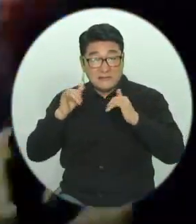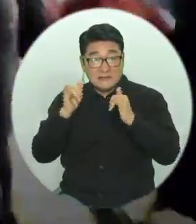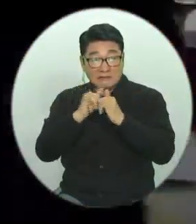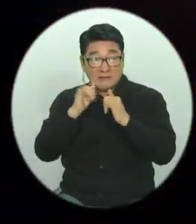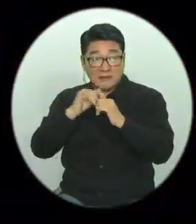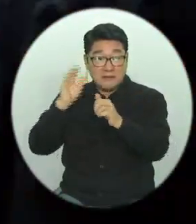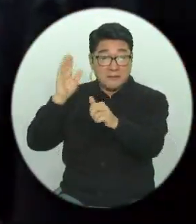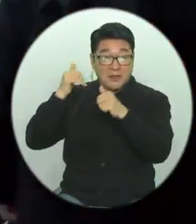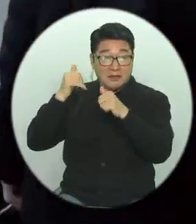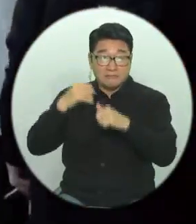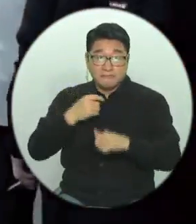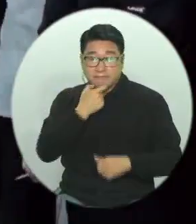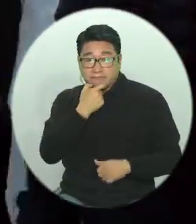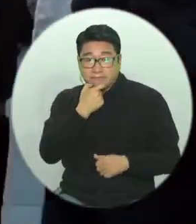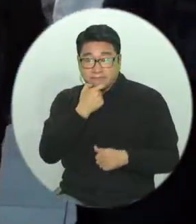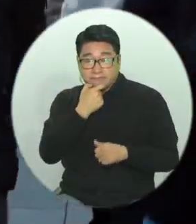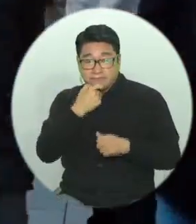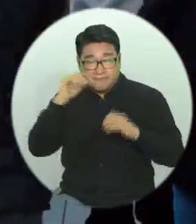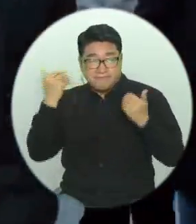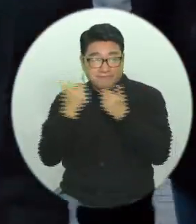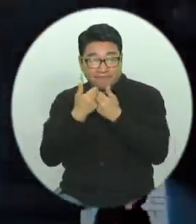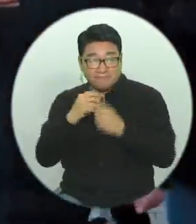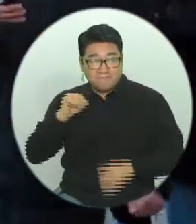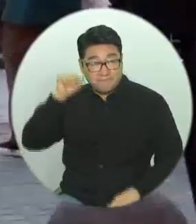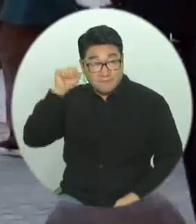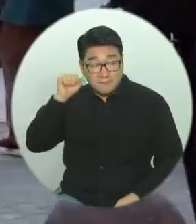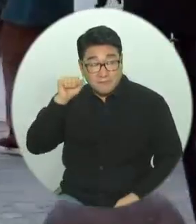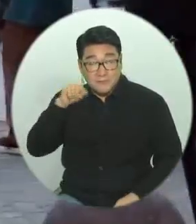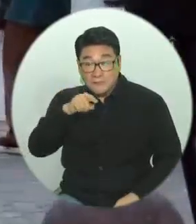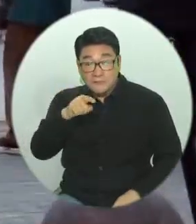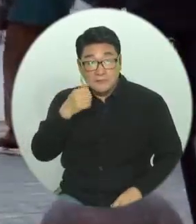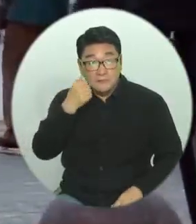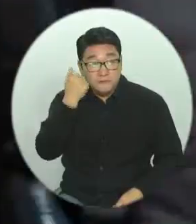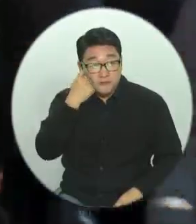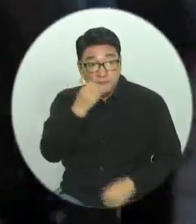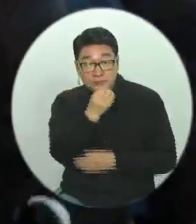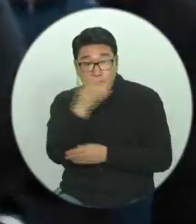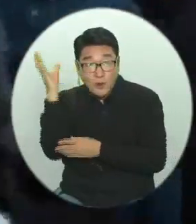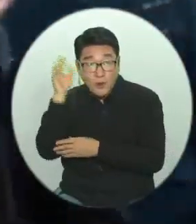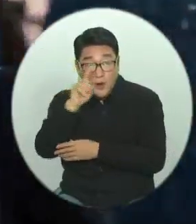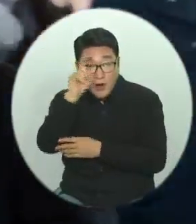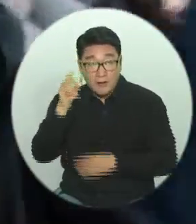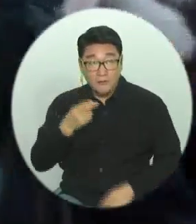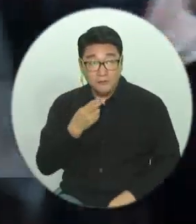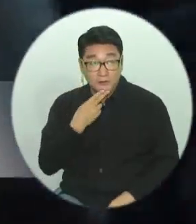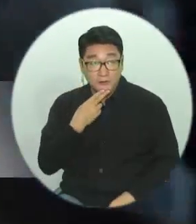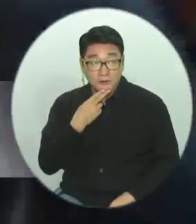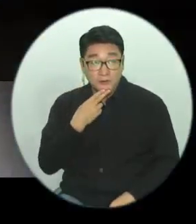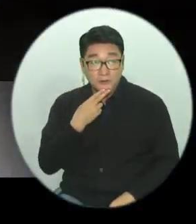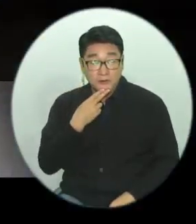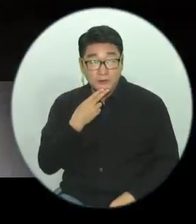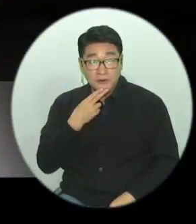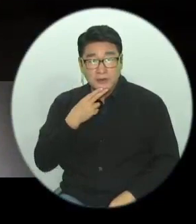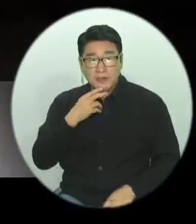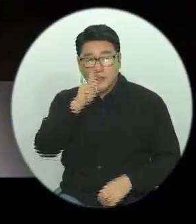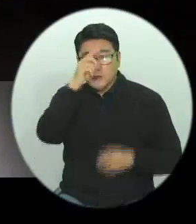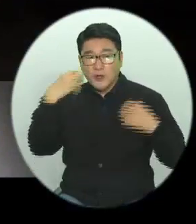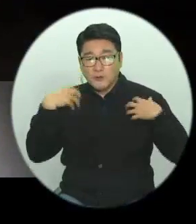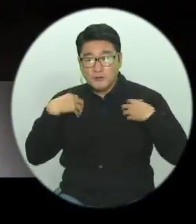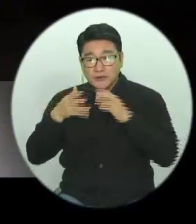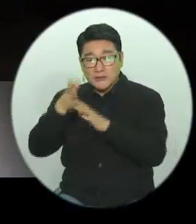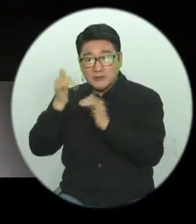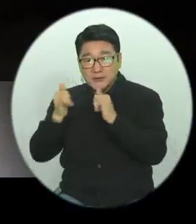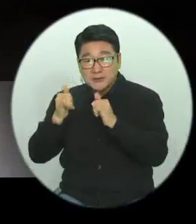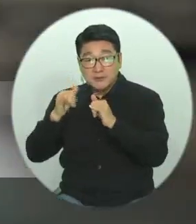대한 반발이 갈수록 거세지고 있지만 이들의 간절한 외침은 어디에서도들을 수 없었습니다 정부가 시민들의